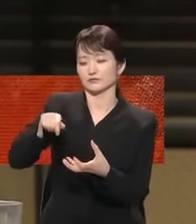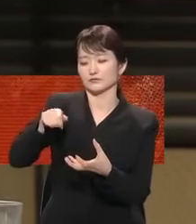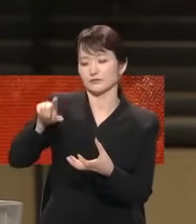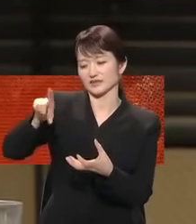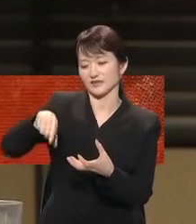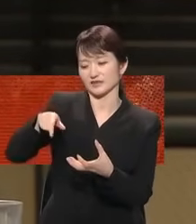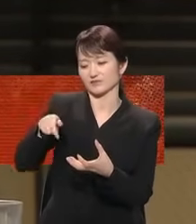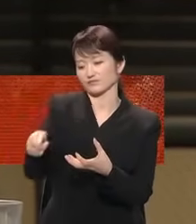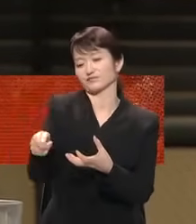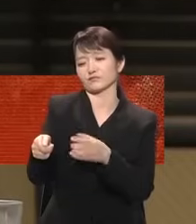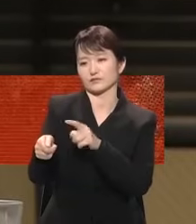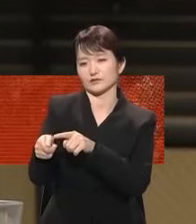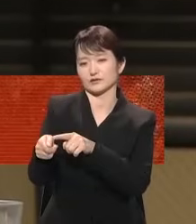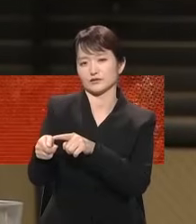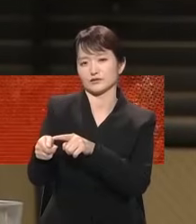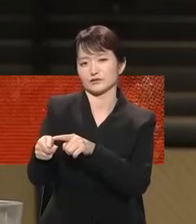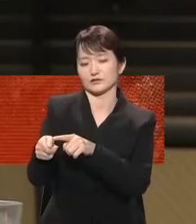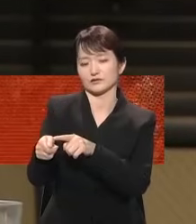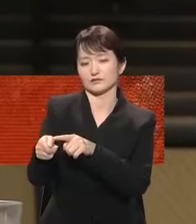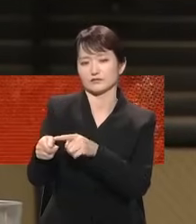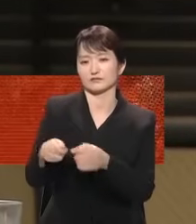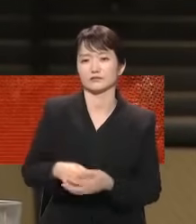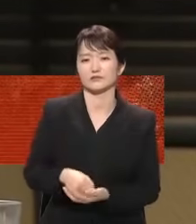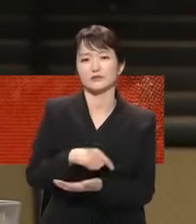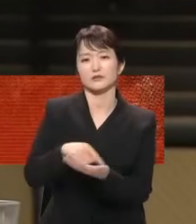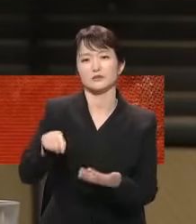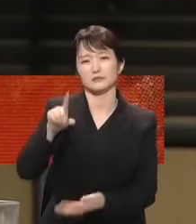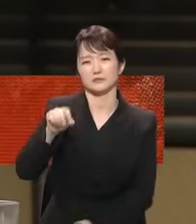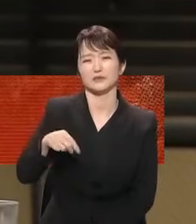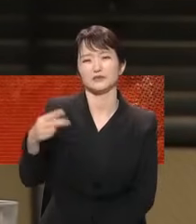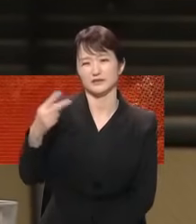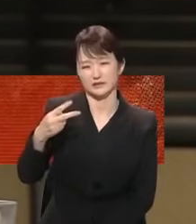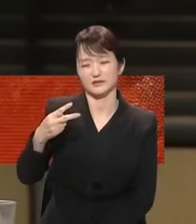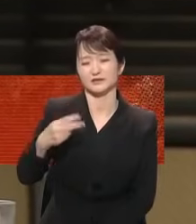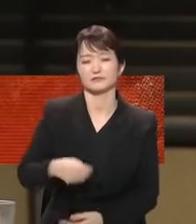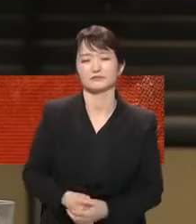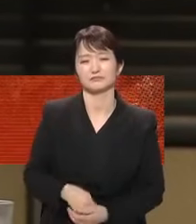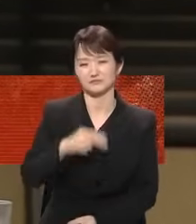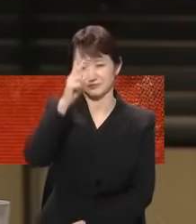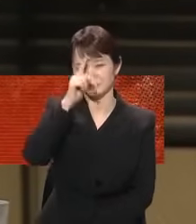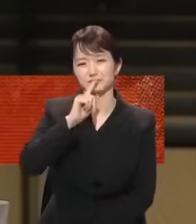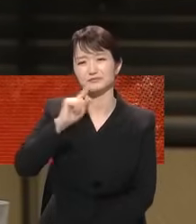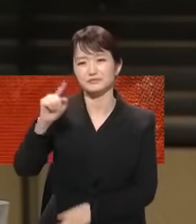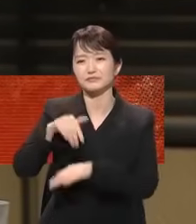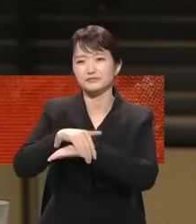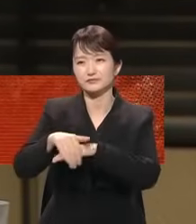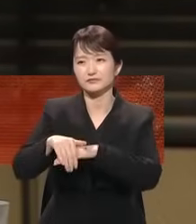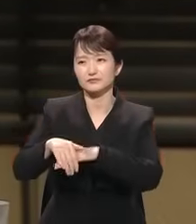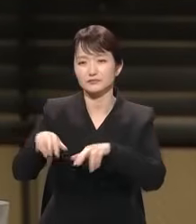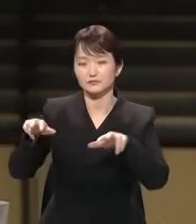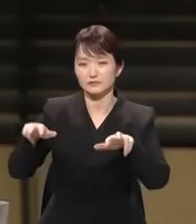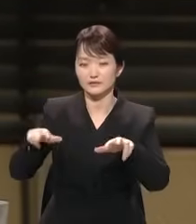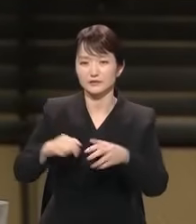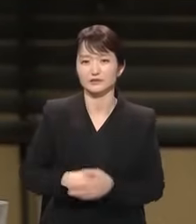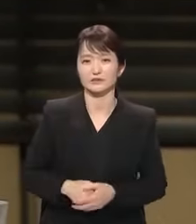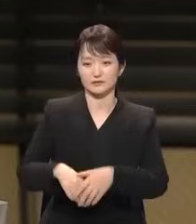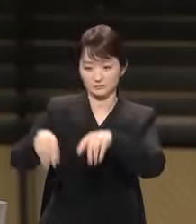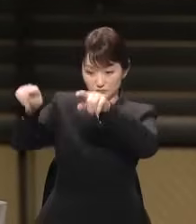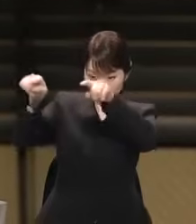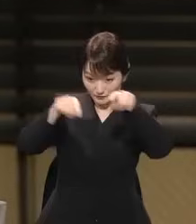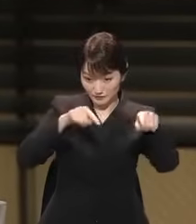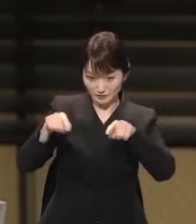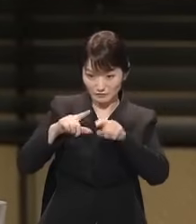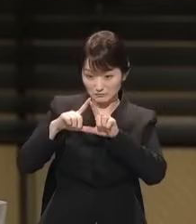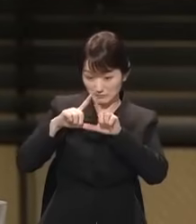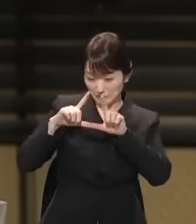건데요. 피해가 한 12,000원 정도 된다고 하고 꼭 경찰에 신고할 예정이라고 하니까 지금 사건 만장을 통해서 전국에 본인 유명해졌으니까